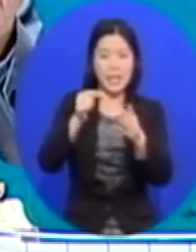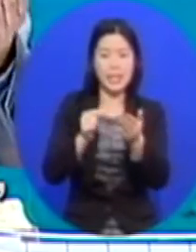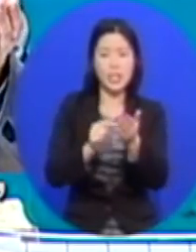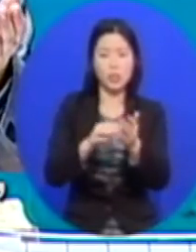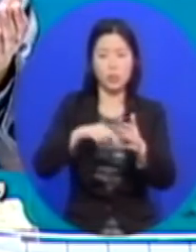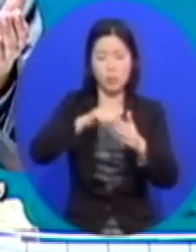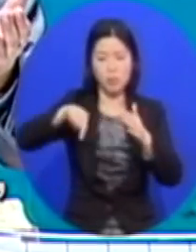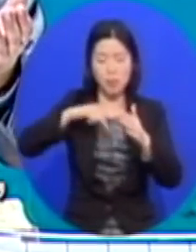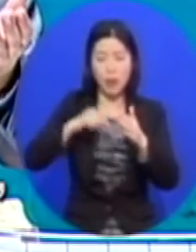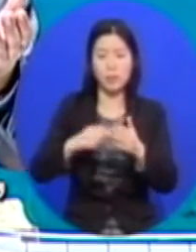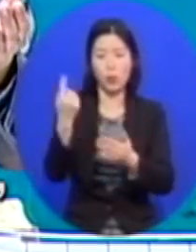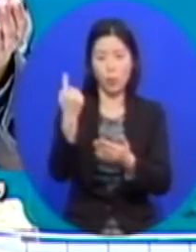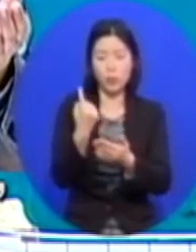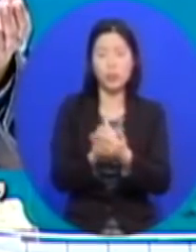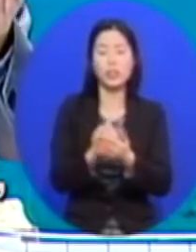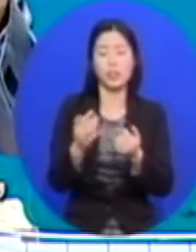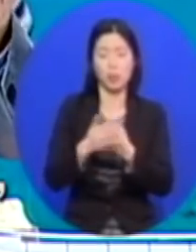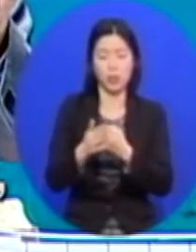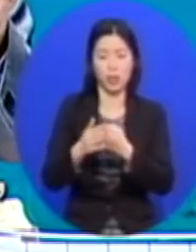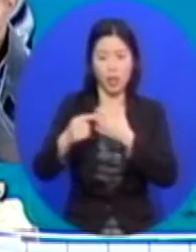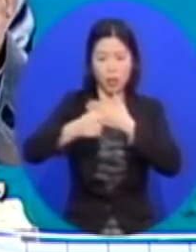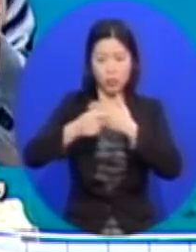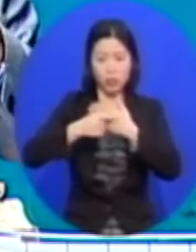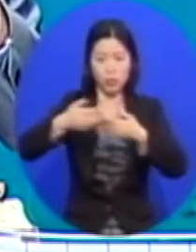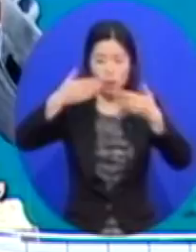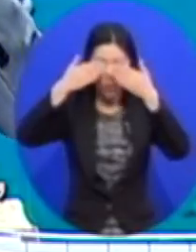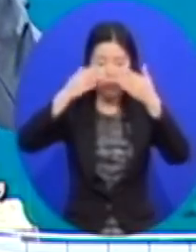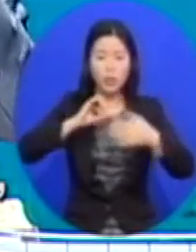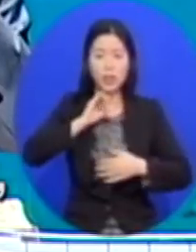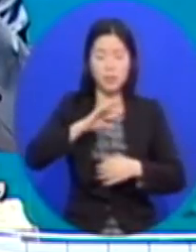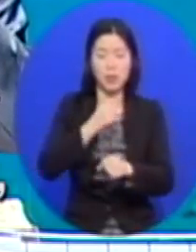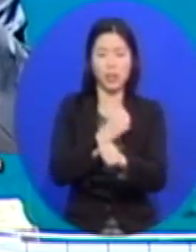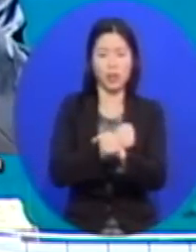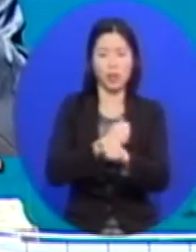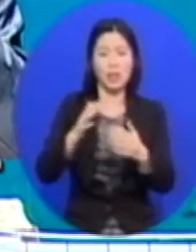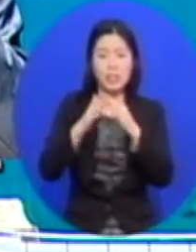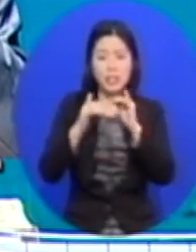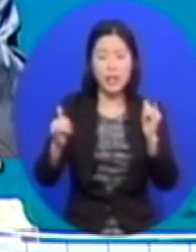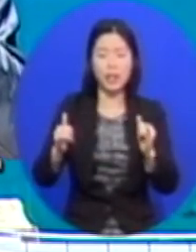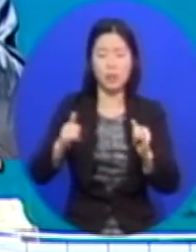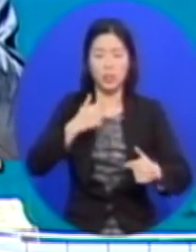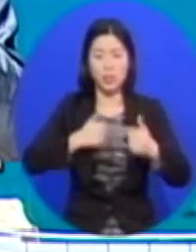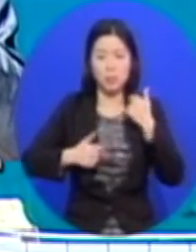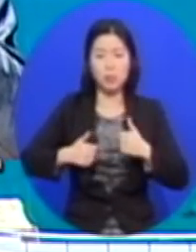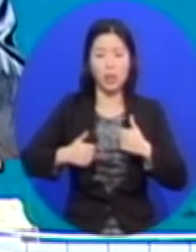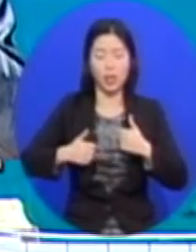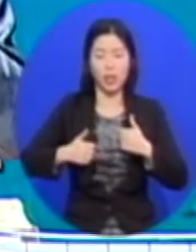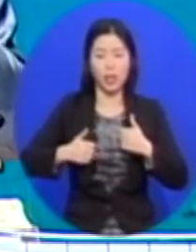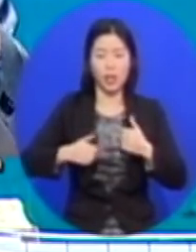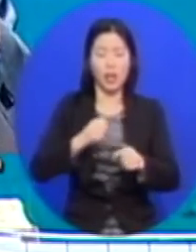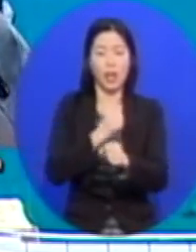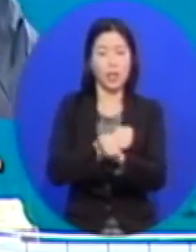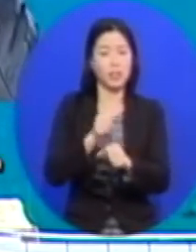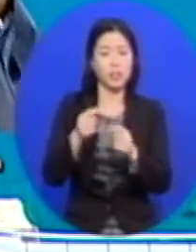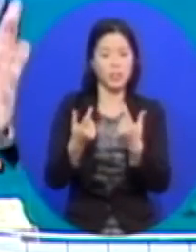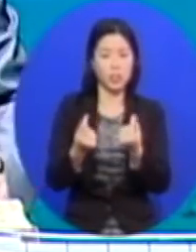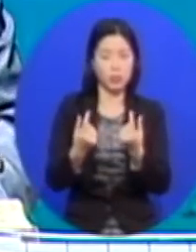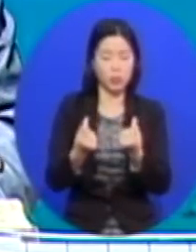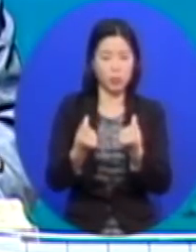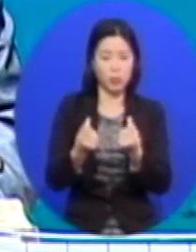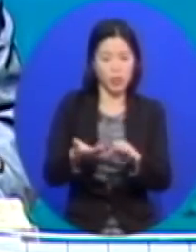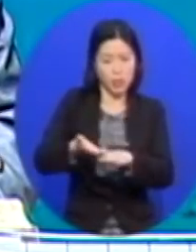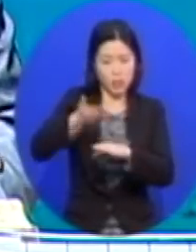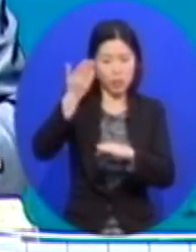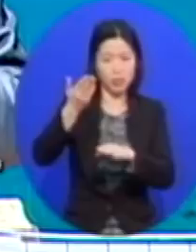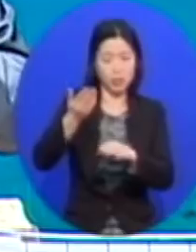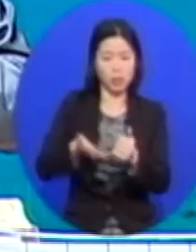겉으로만 눈 같 입만 하여 사람을 기쁘게 하는 그런 식으로만 종 상전을 섬겨